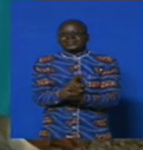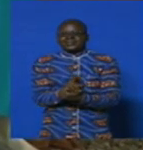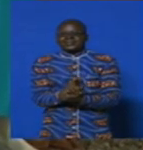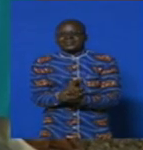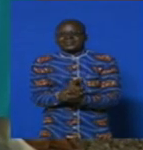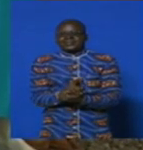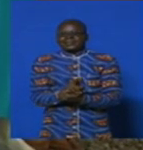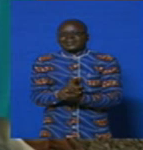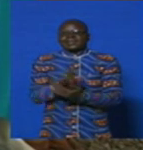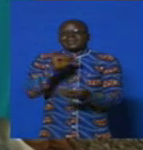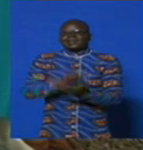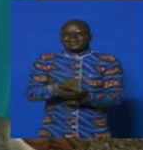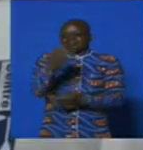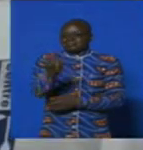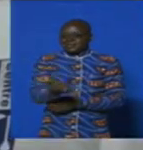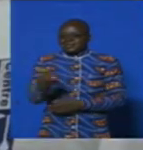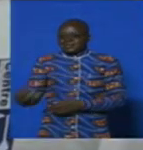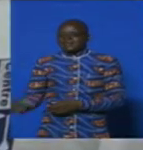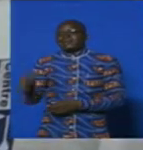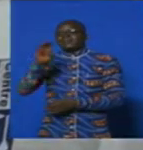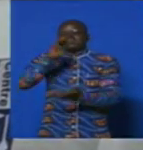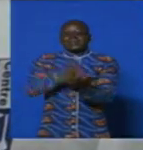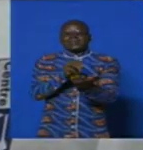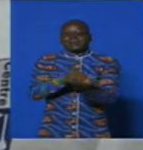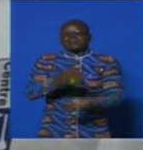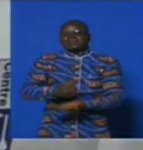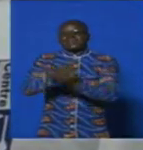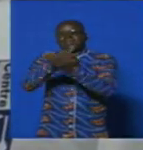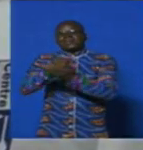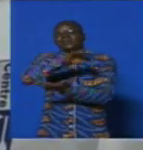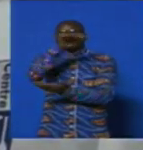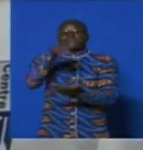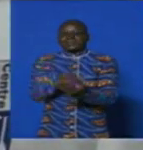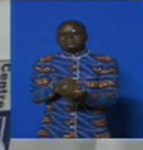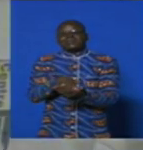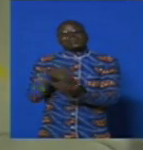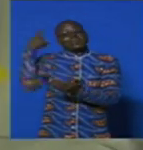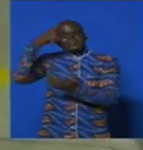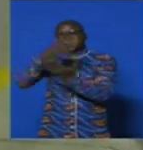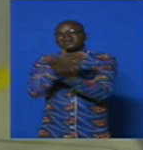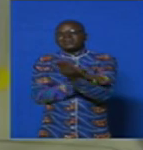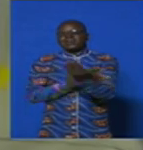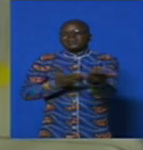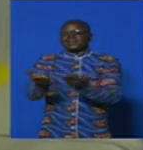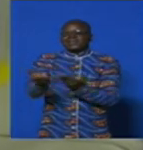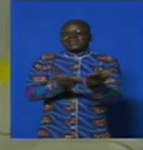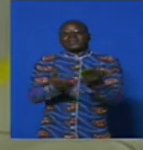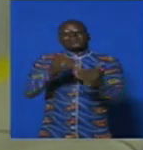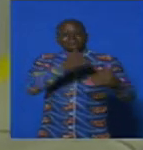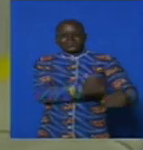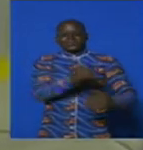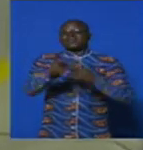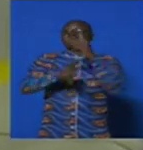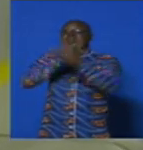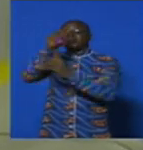Ce sont des équipements biomédicaux qui viennent en soutien au centre Muras pour améliorer ses services auprès des populations. Et le